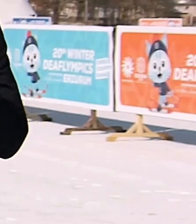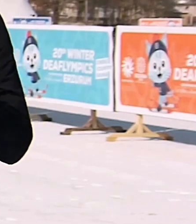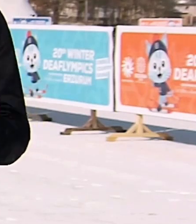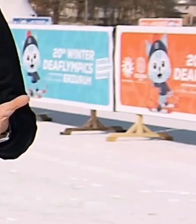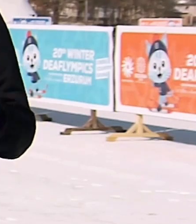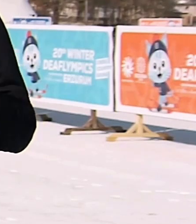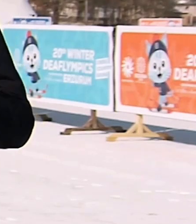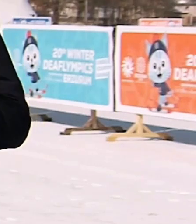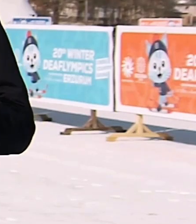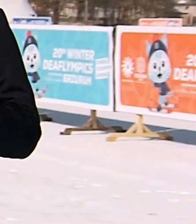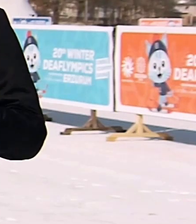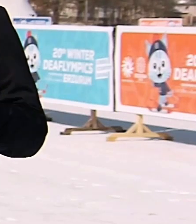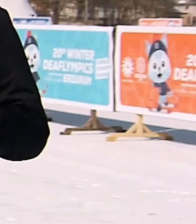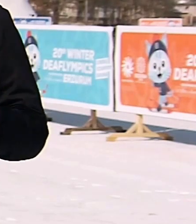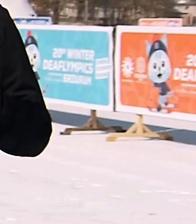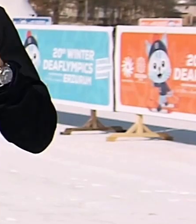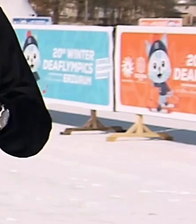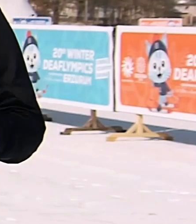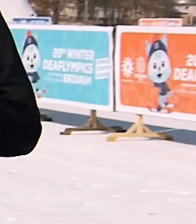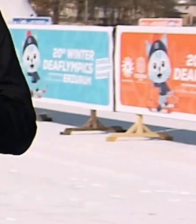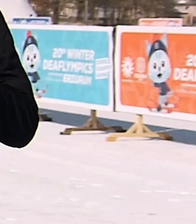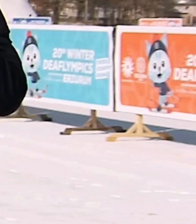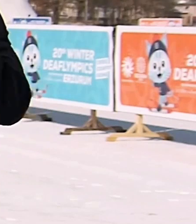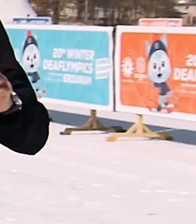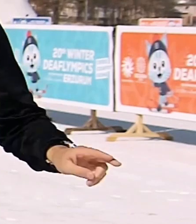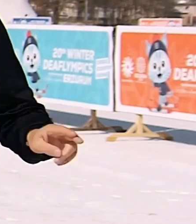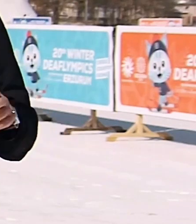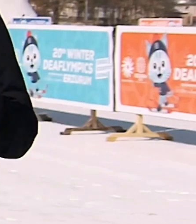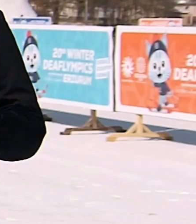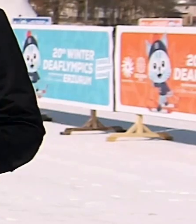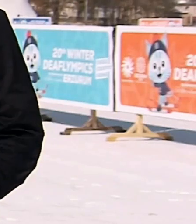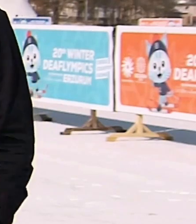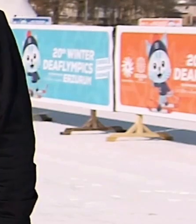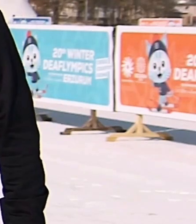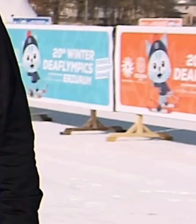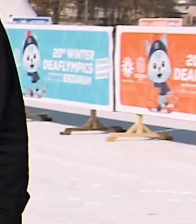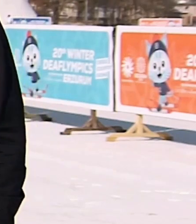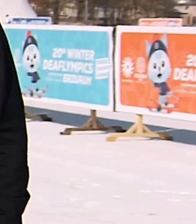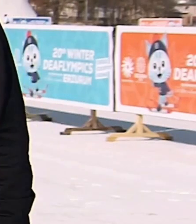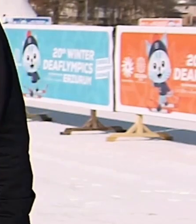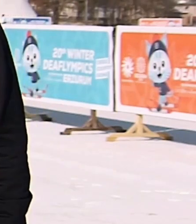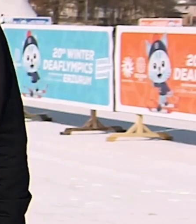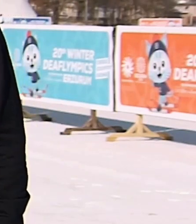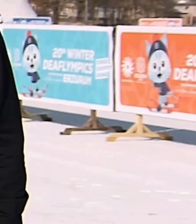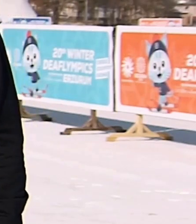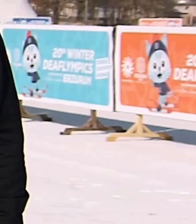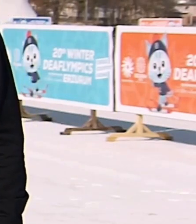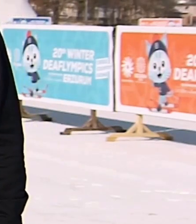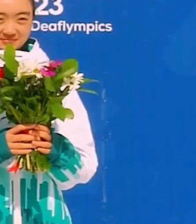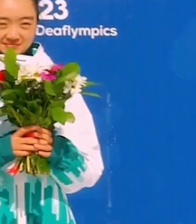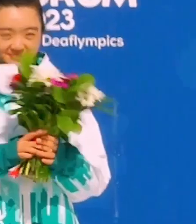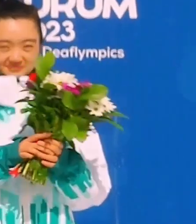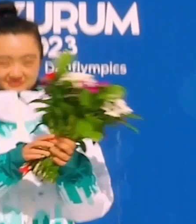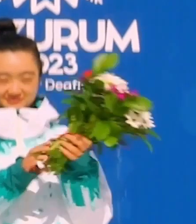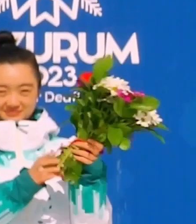що здивуються, тому що держава може надавати нам фінансову допомогу, може відряджати нас на такого рівня